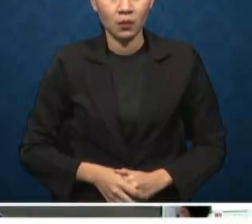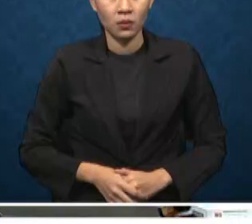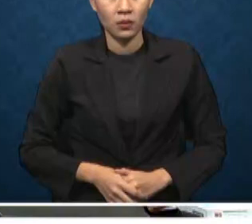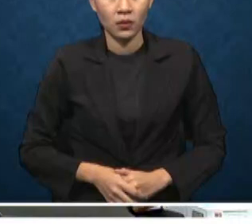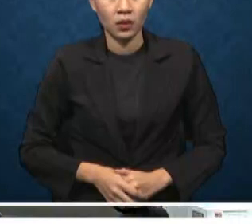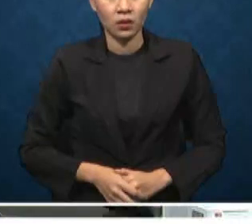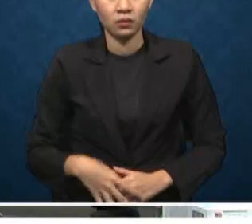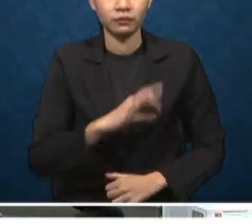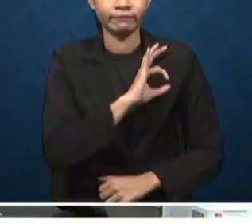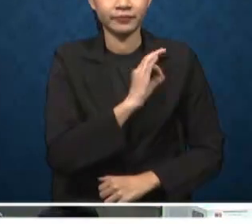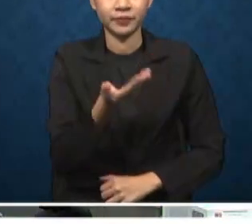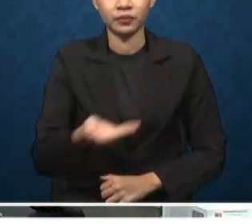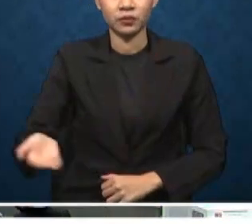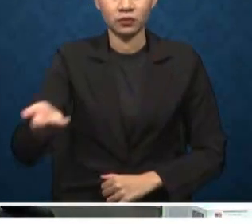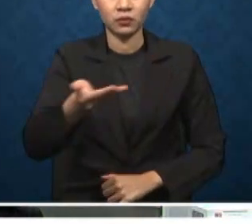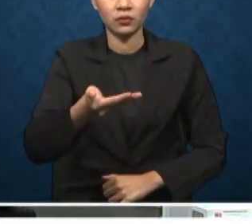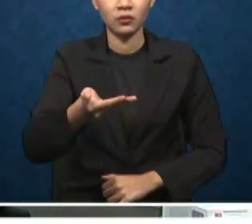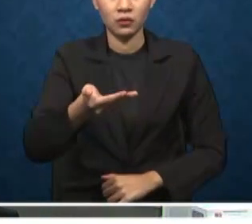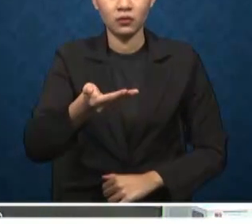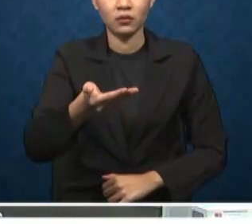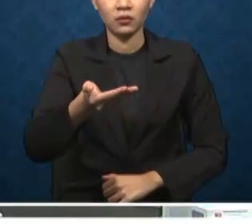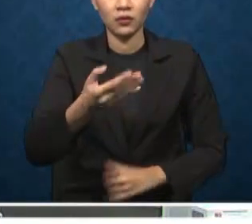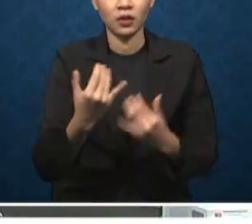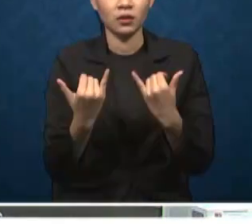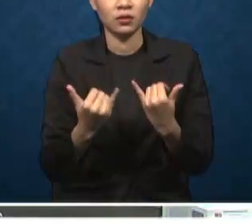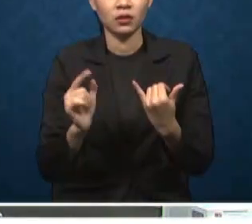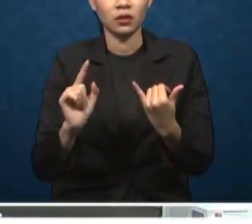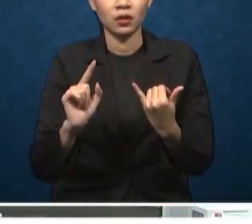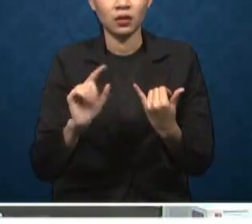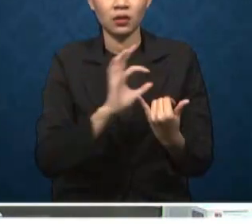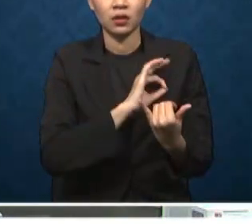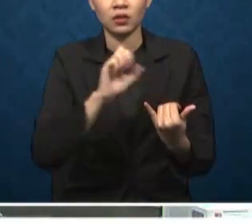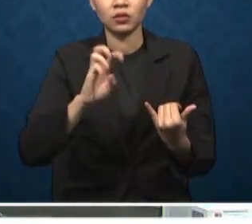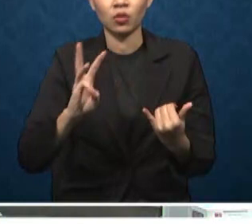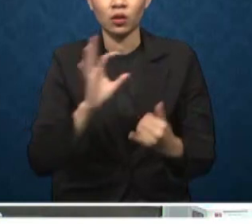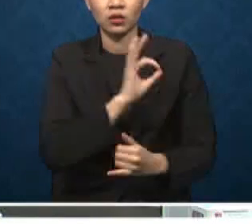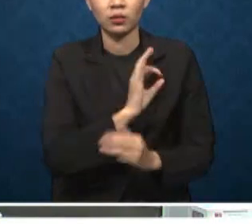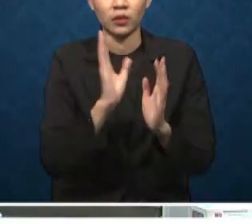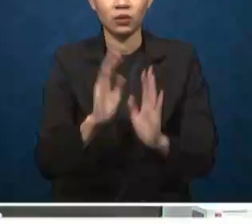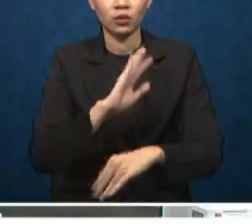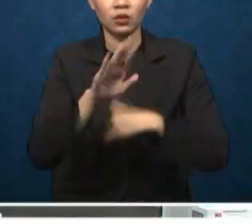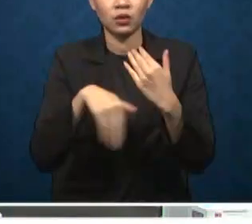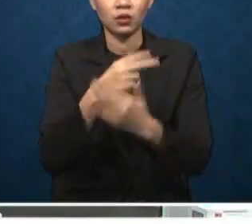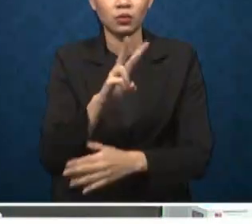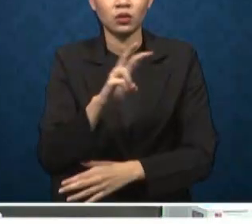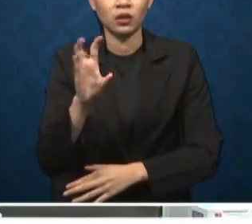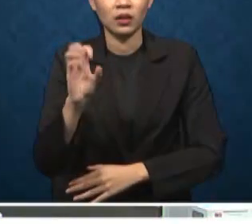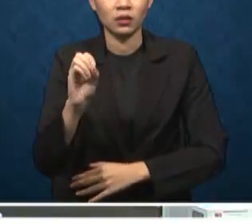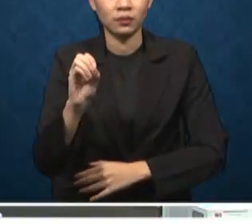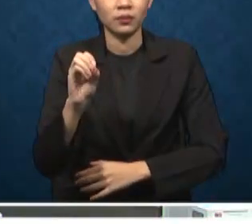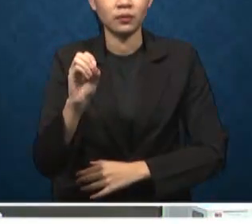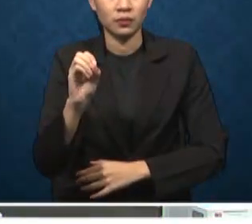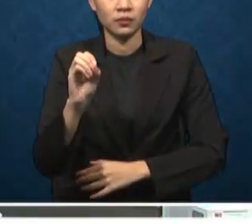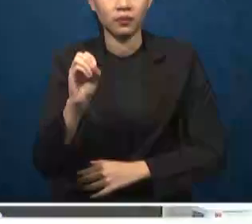ท่านสมาชิกครับขณะนี้วุฒิสภามีจำนวนสมาชิกครบจำนวน 250ท่าน